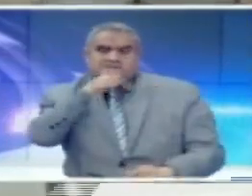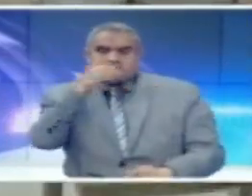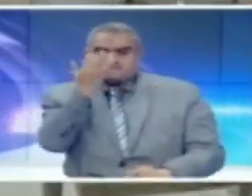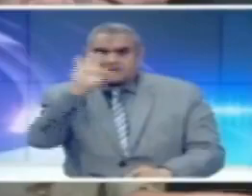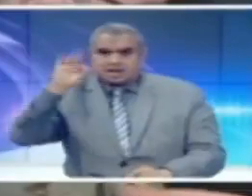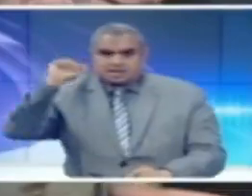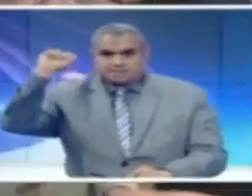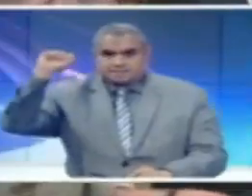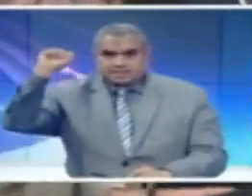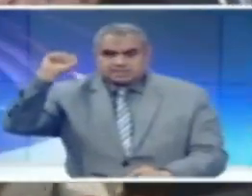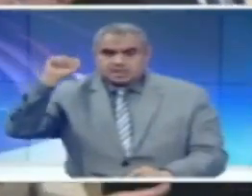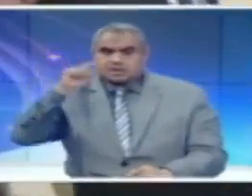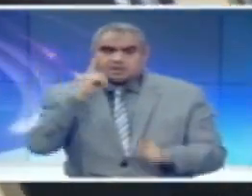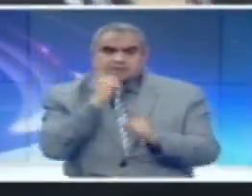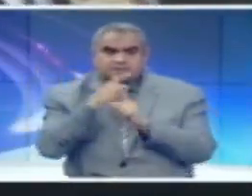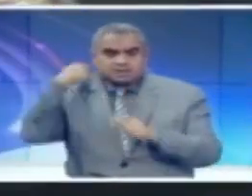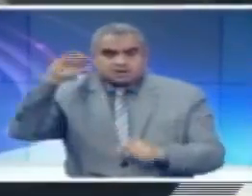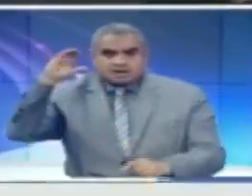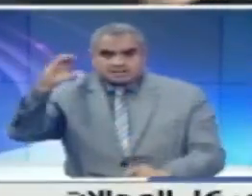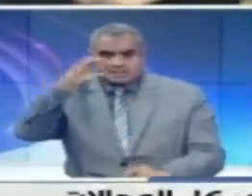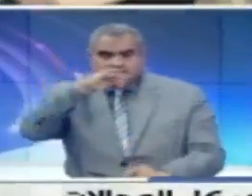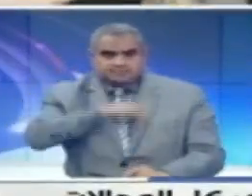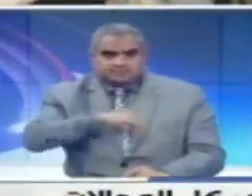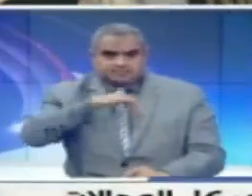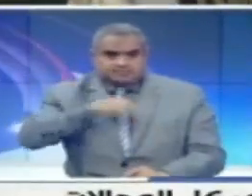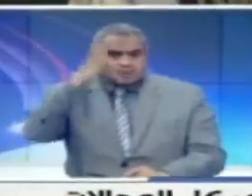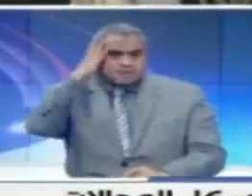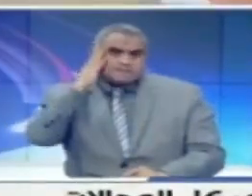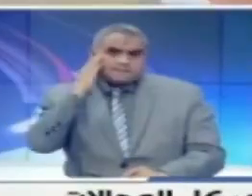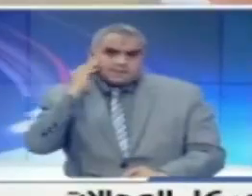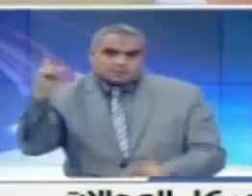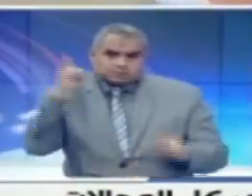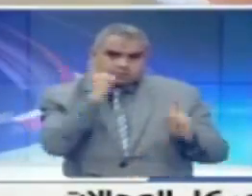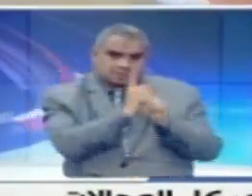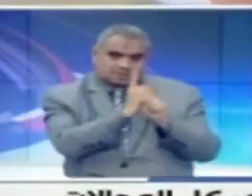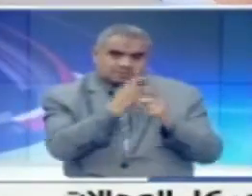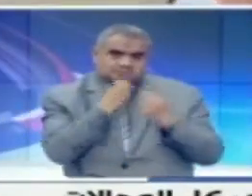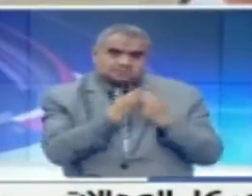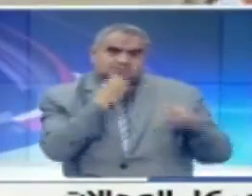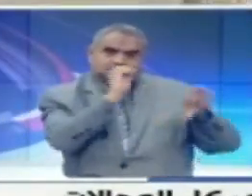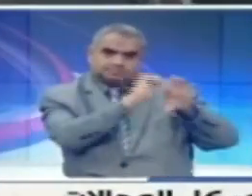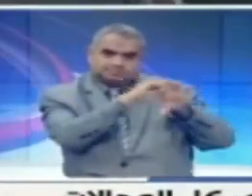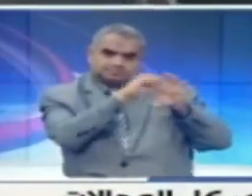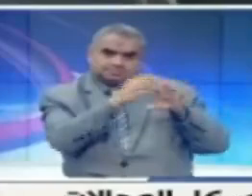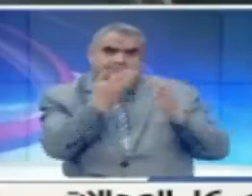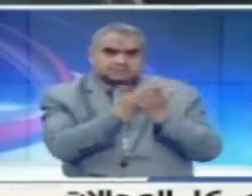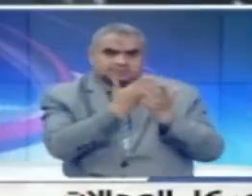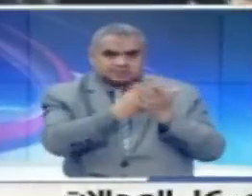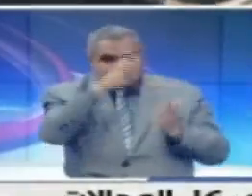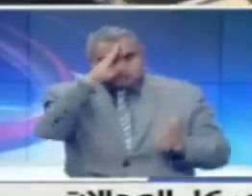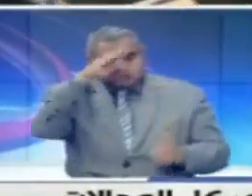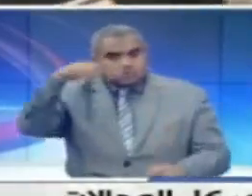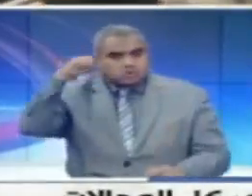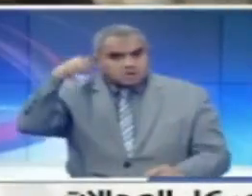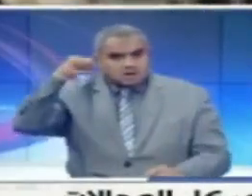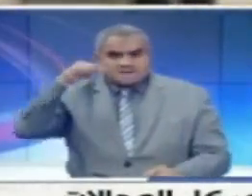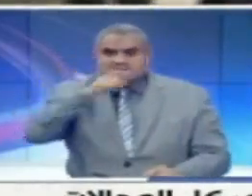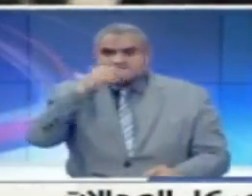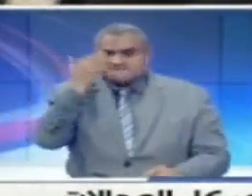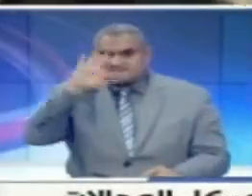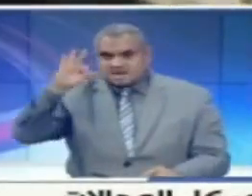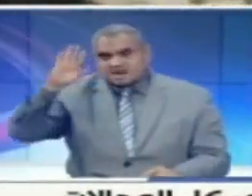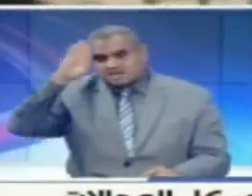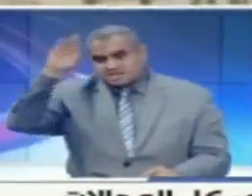الفرنسية. السيد الرئيس رحب بالوزيرة الفرنسية طالبا نقل تحياته إلى الرئيس الفرنسي